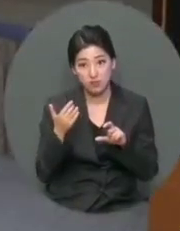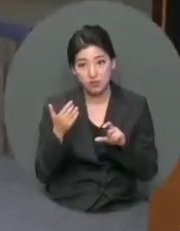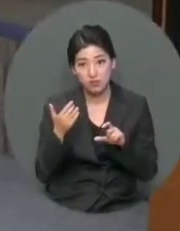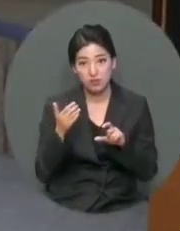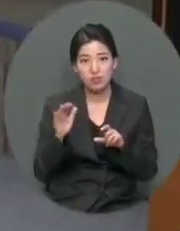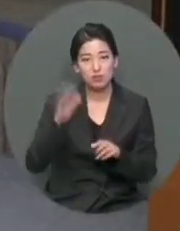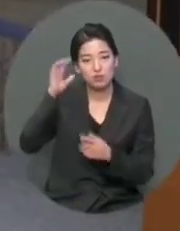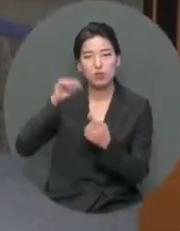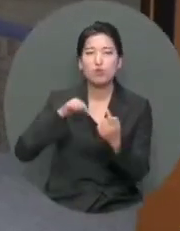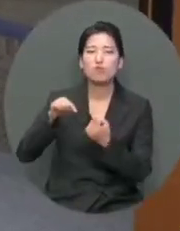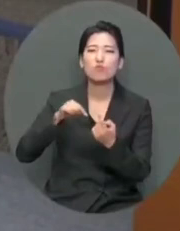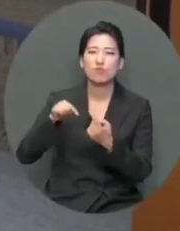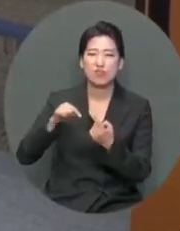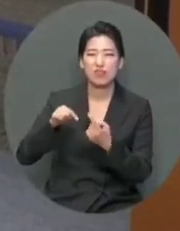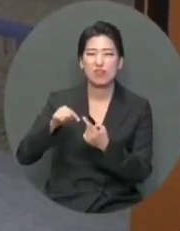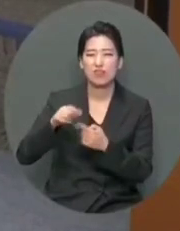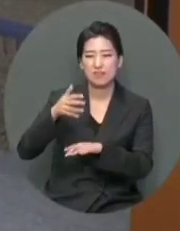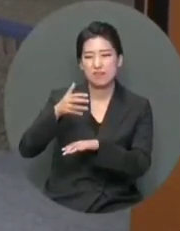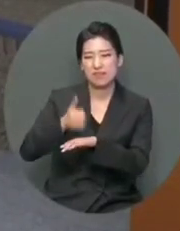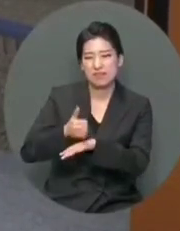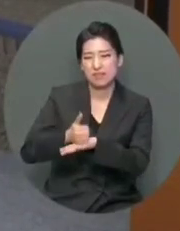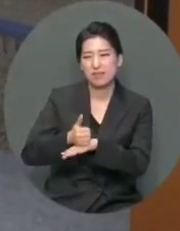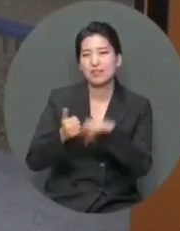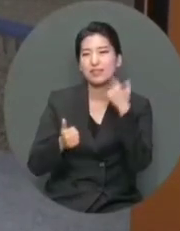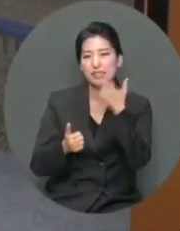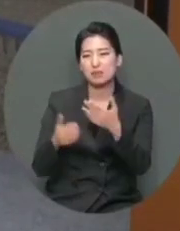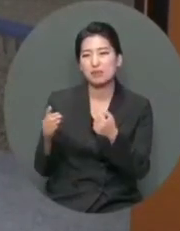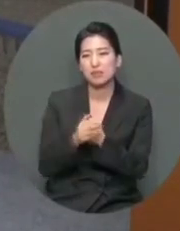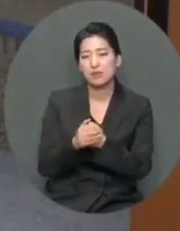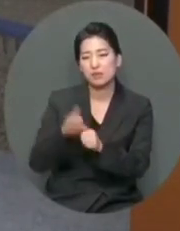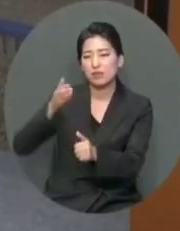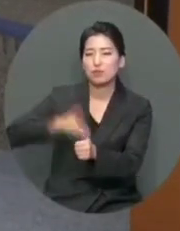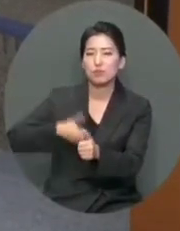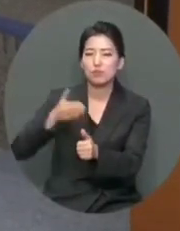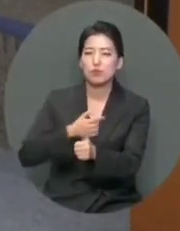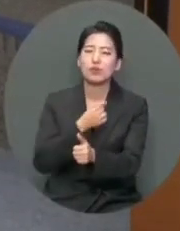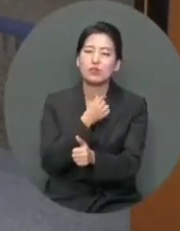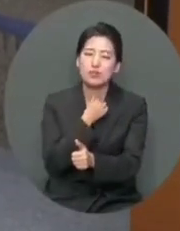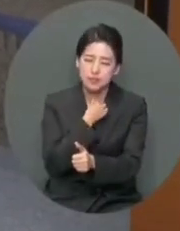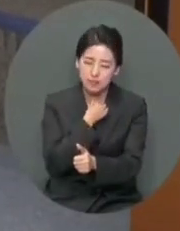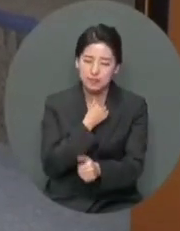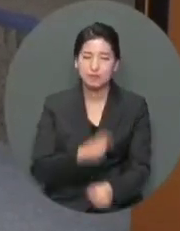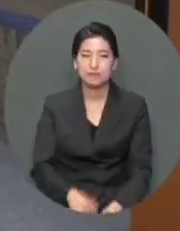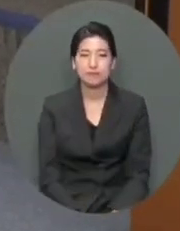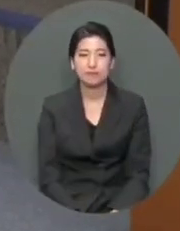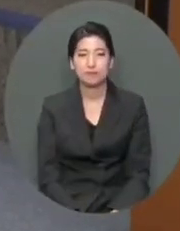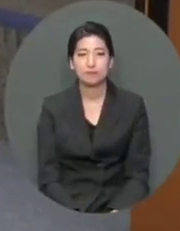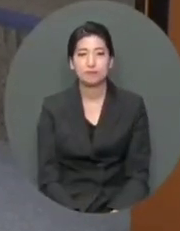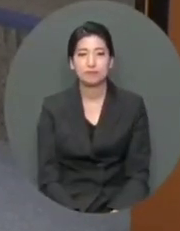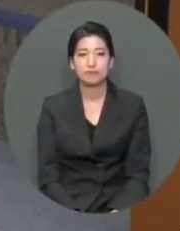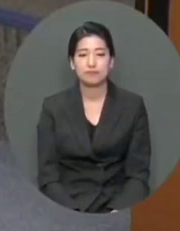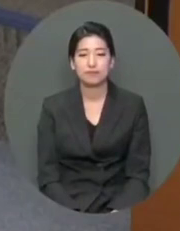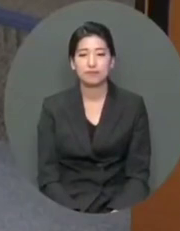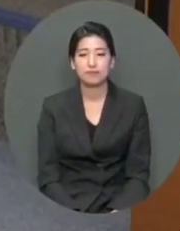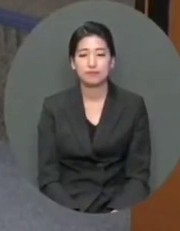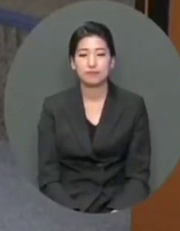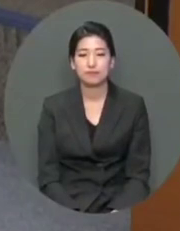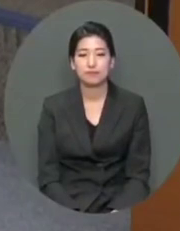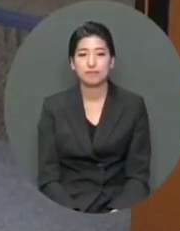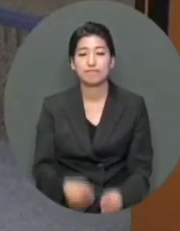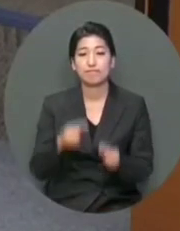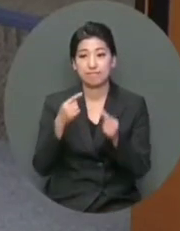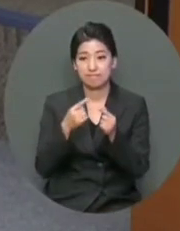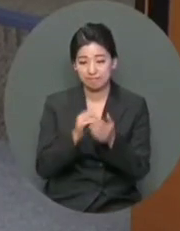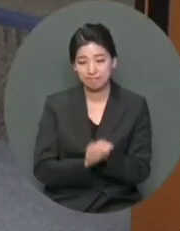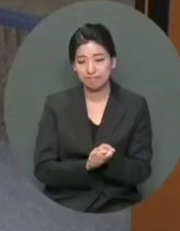청문회 마치면서 마지막 부탁의 말씀을 드리려고 제가 손을 들었습니다. 우선은 제가 드리는 이